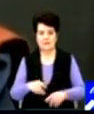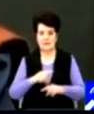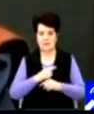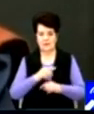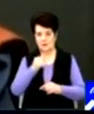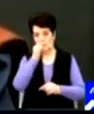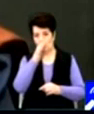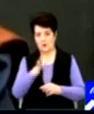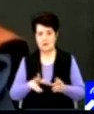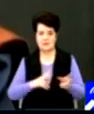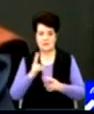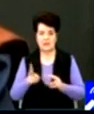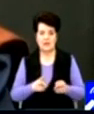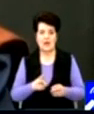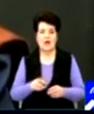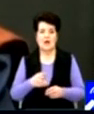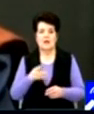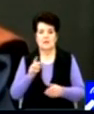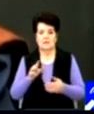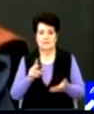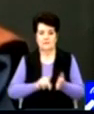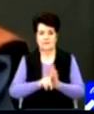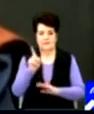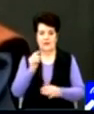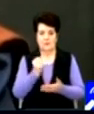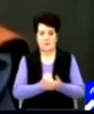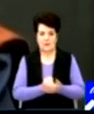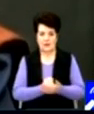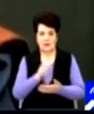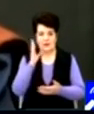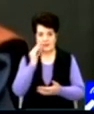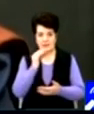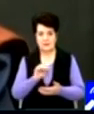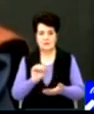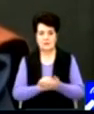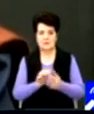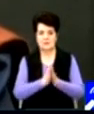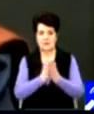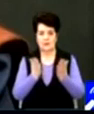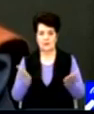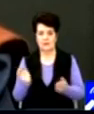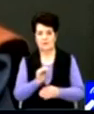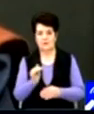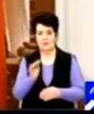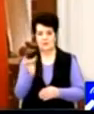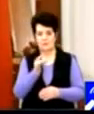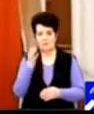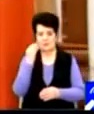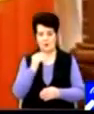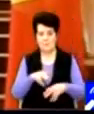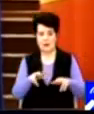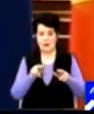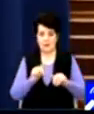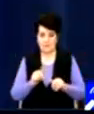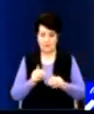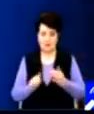nu poate fi supusă niciunui căi de atac, intră în vigoare la data adoptării și se publică Monitorul Oficial al Republicii Moldova.